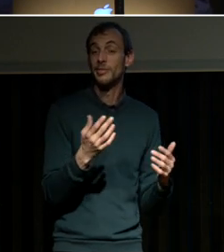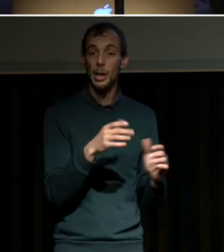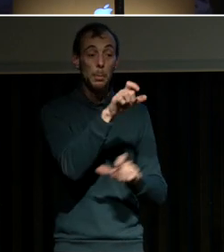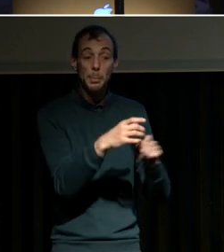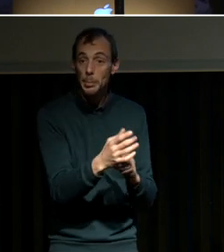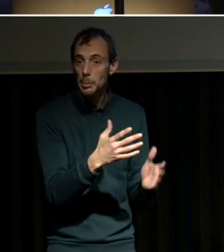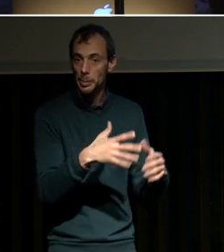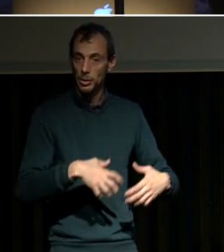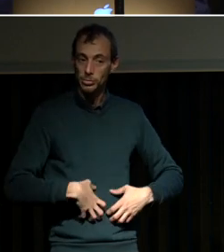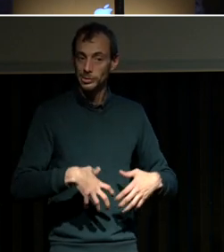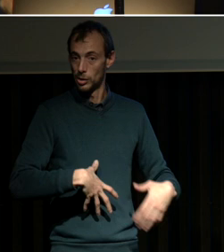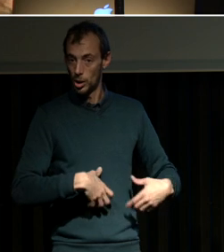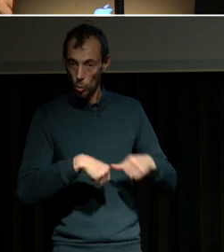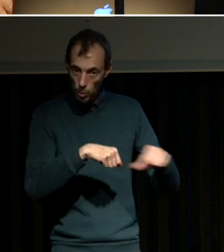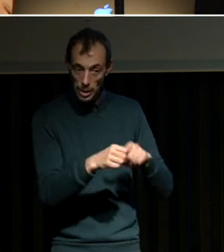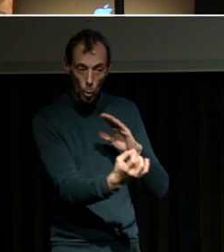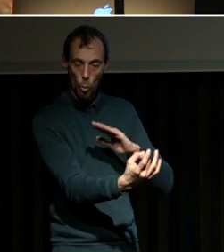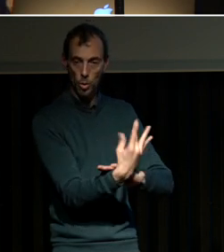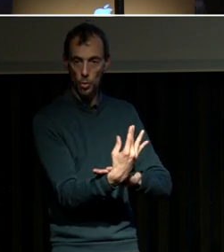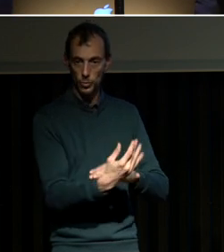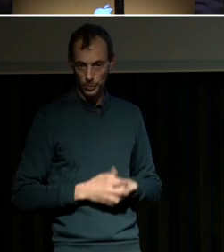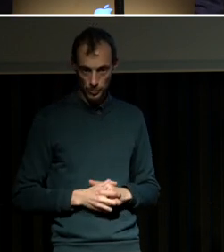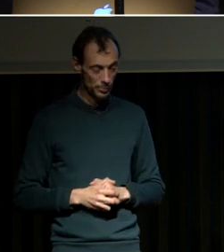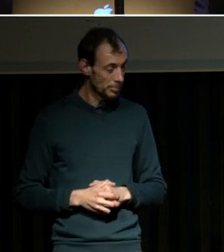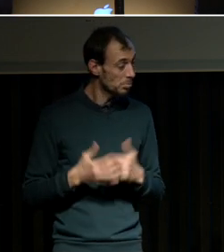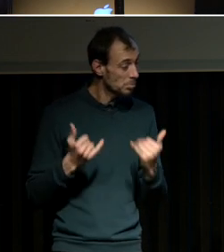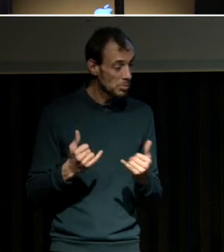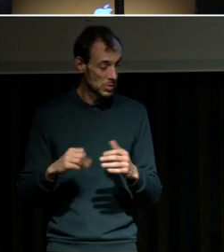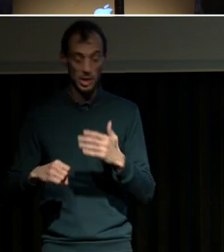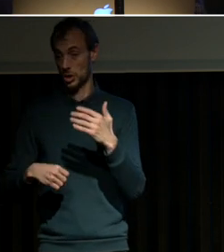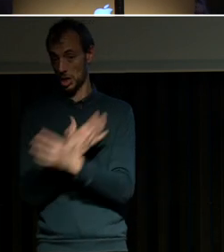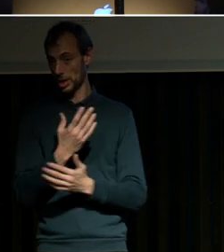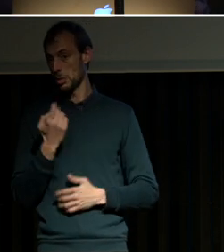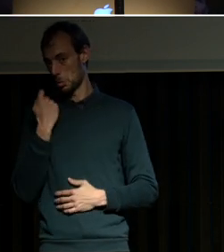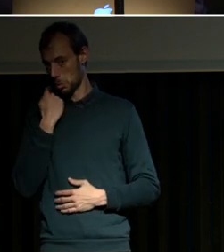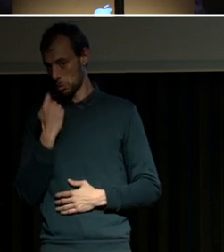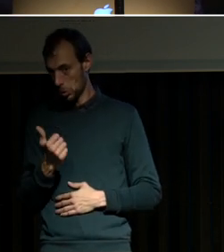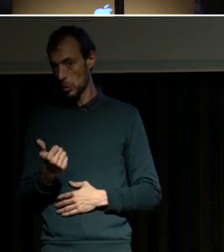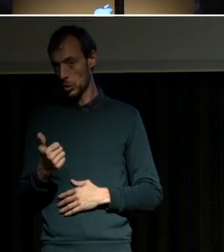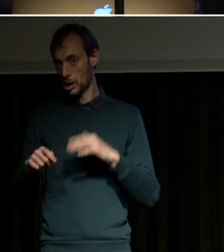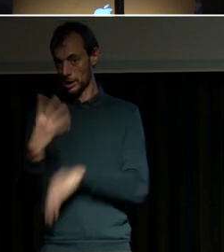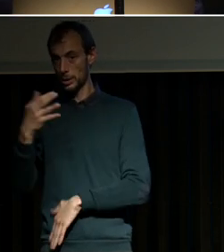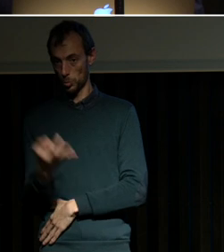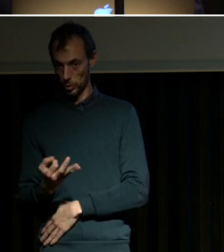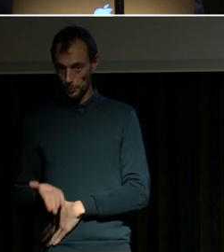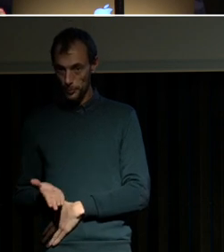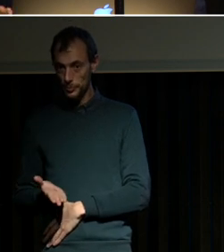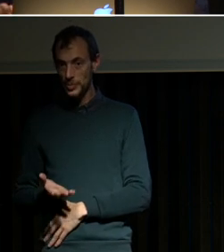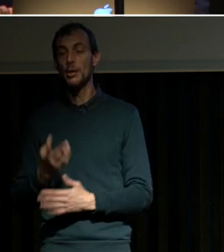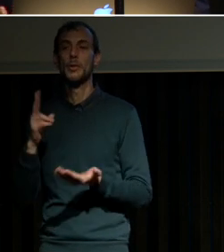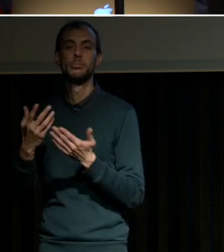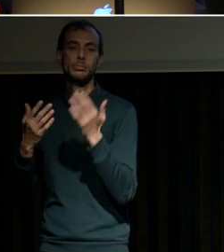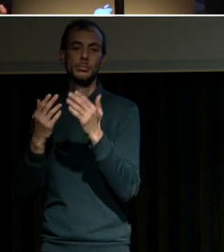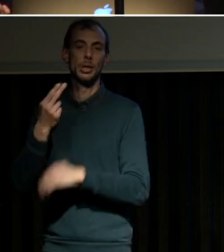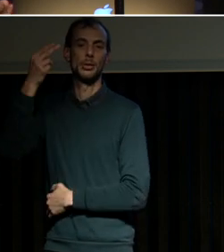on n'a que 25% en Aquitaine d'opposition au prélèvement d'organes. Ce sont les chiffres qui sont demandés dans le plan greffe. L'objectif national,